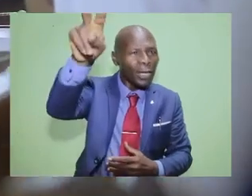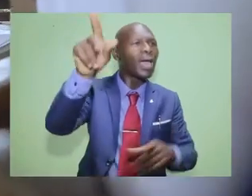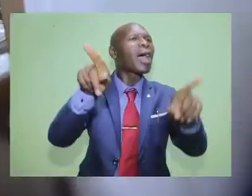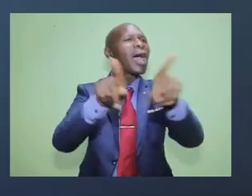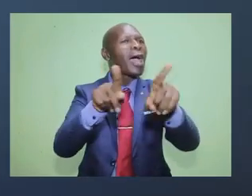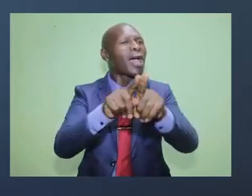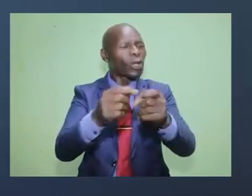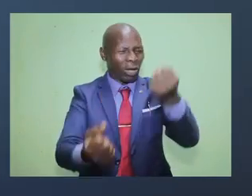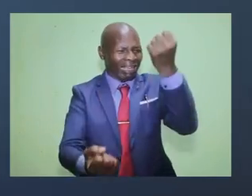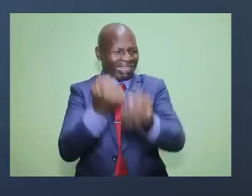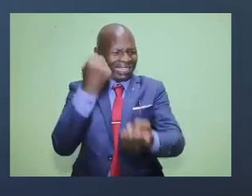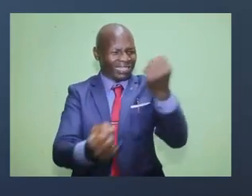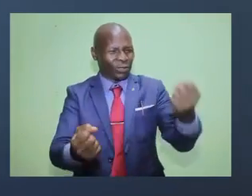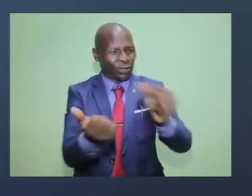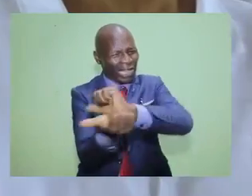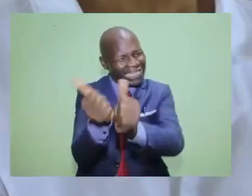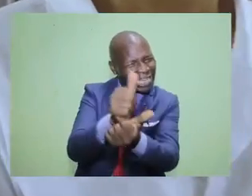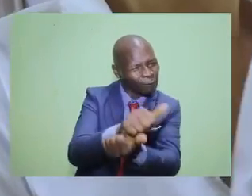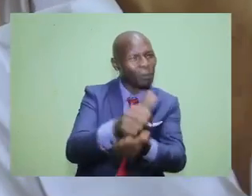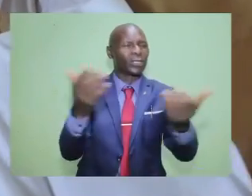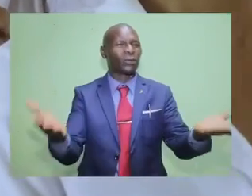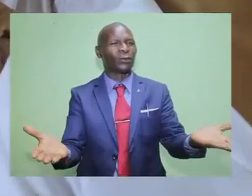visionnaires et les catalyseurs de la transformation.